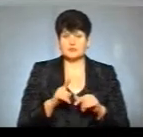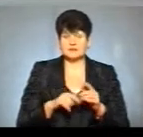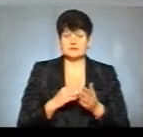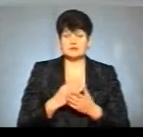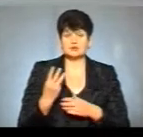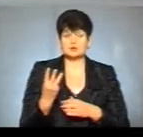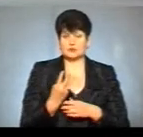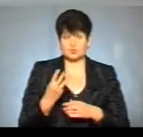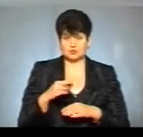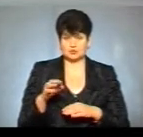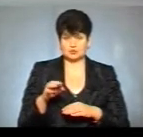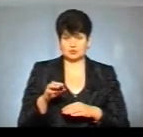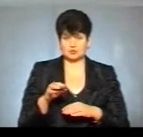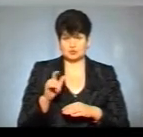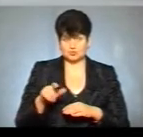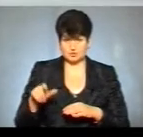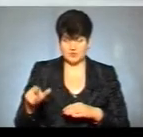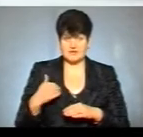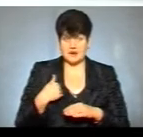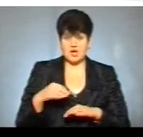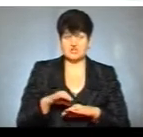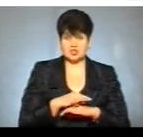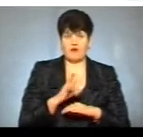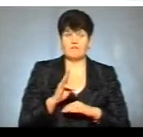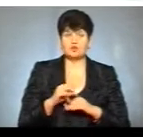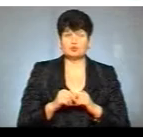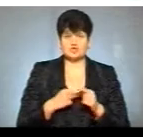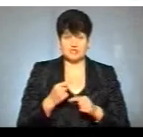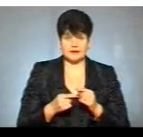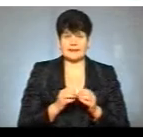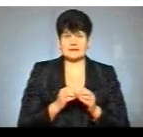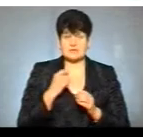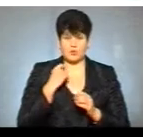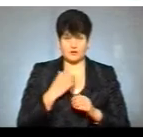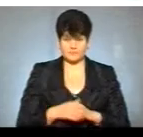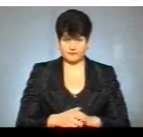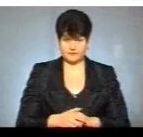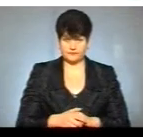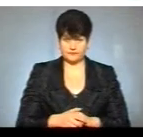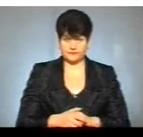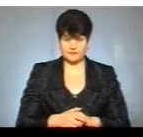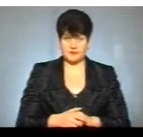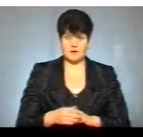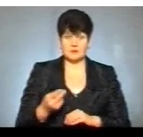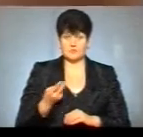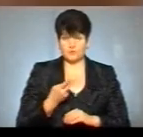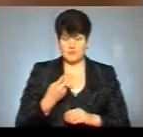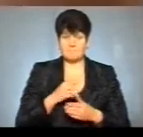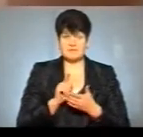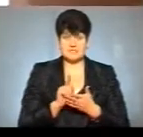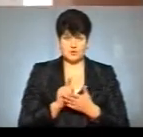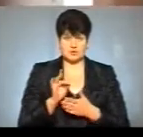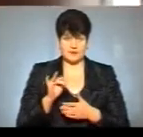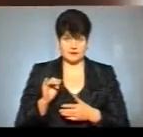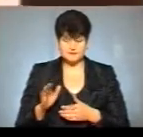чоловік. Я, жінка і внучка, який 10 років. Ми оба пенсіонери. І